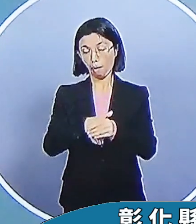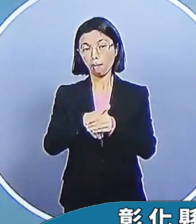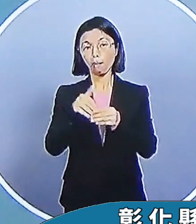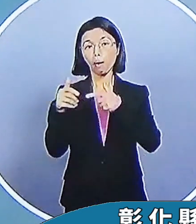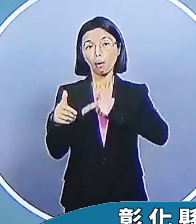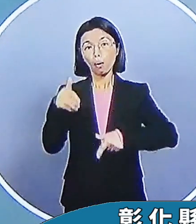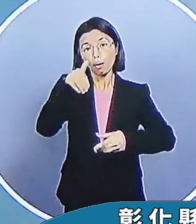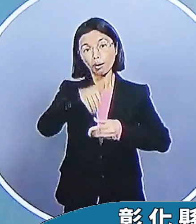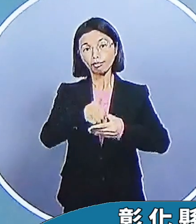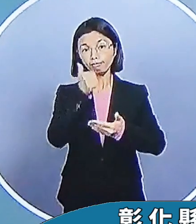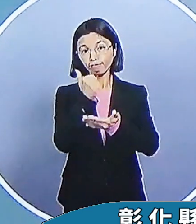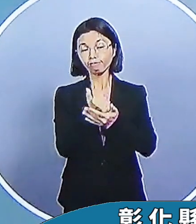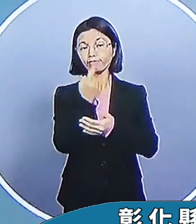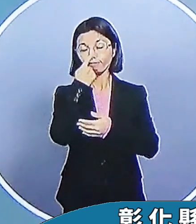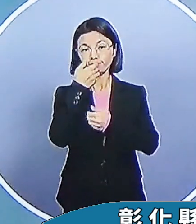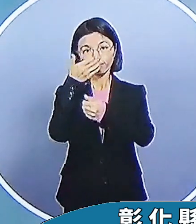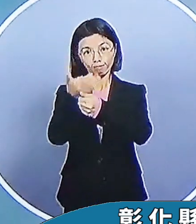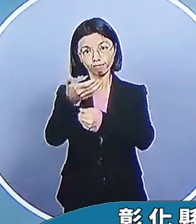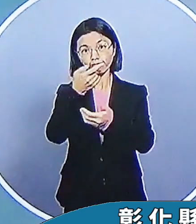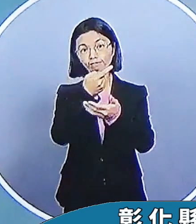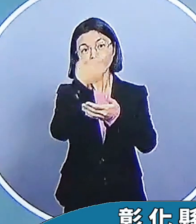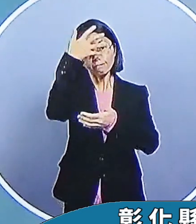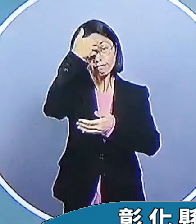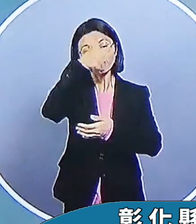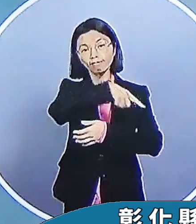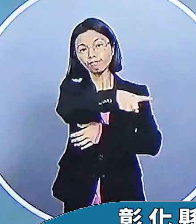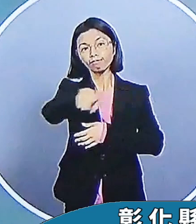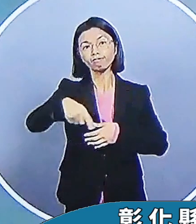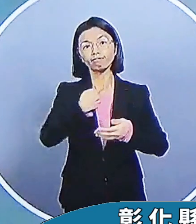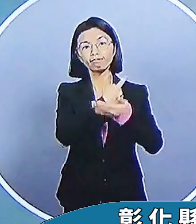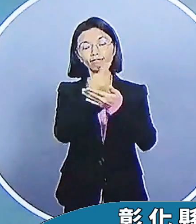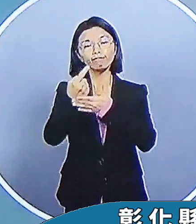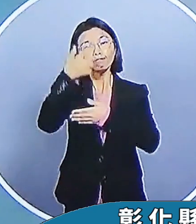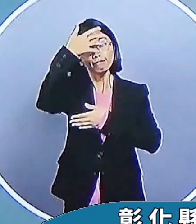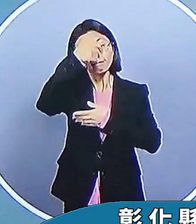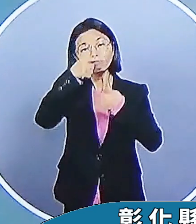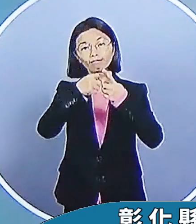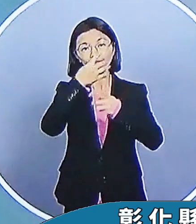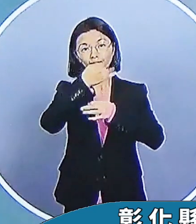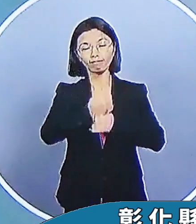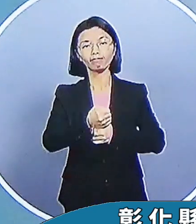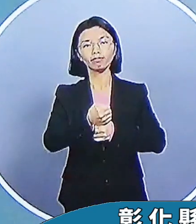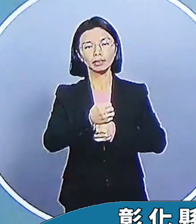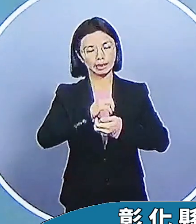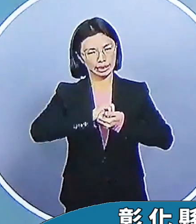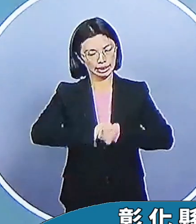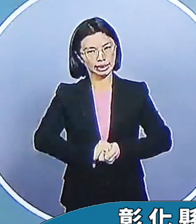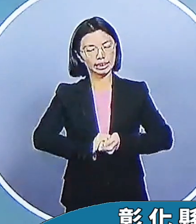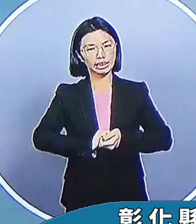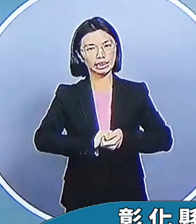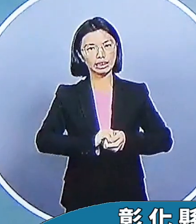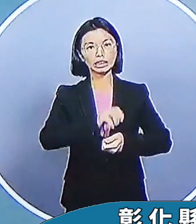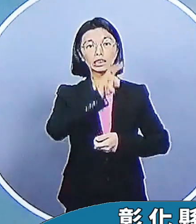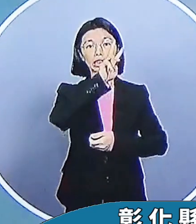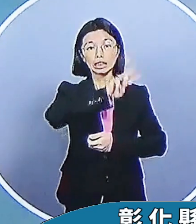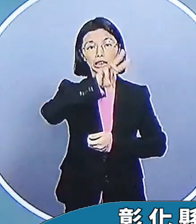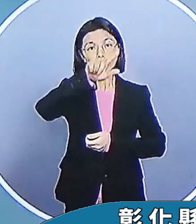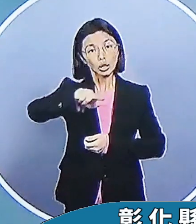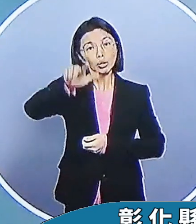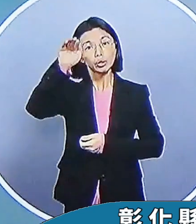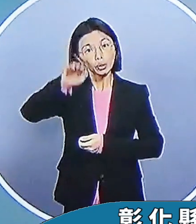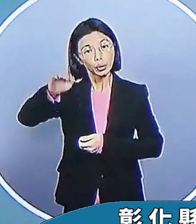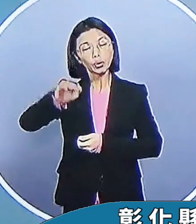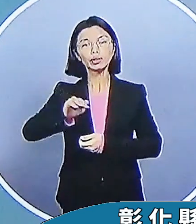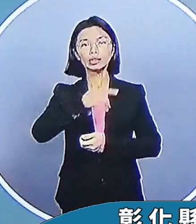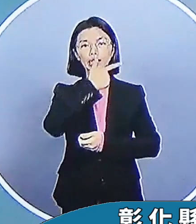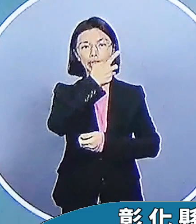嘛会予咱个长辈是每一年个即个重阳节会当领到369个敬老礼